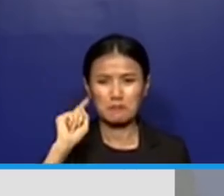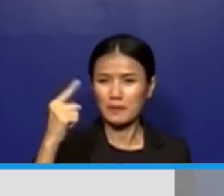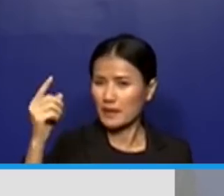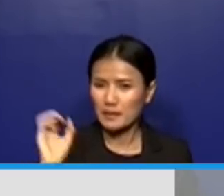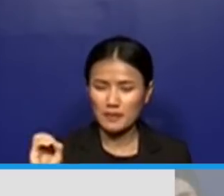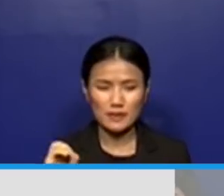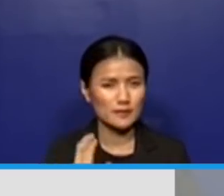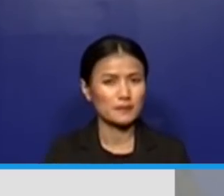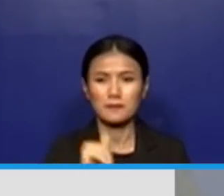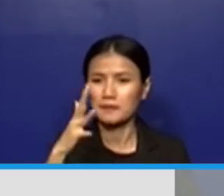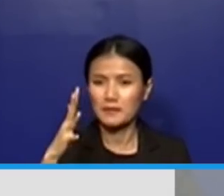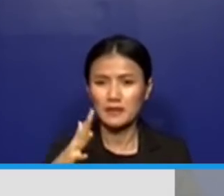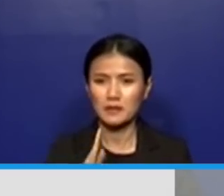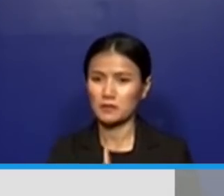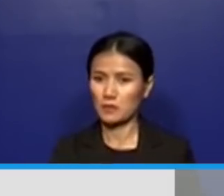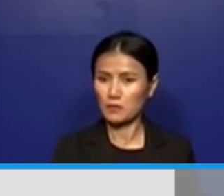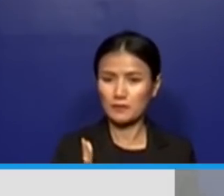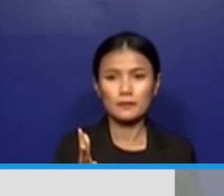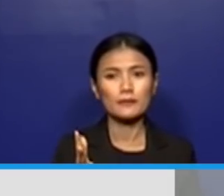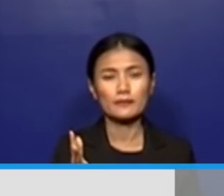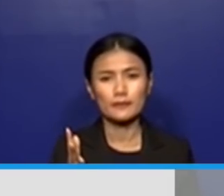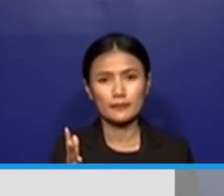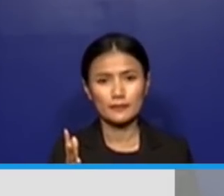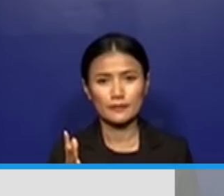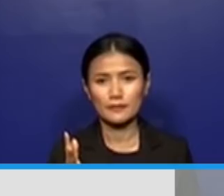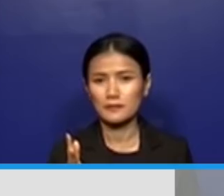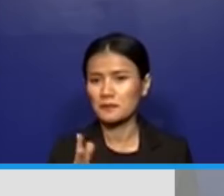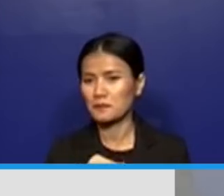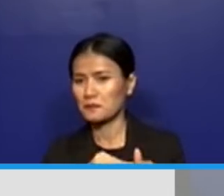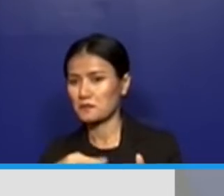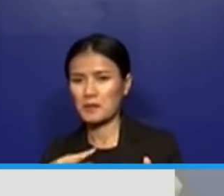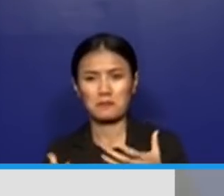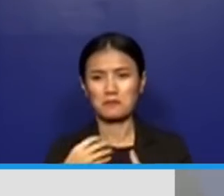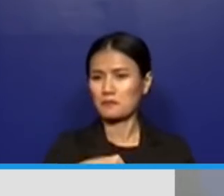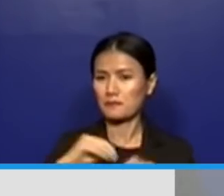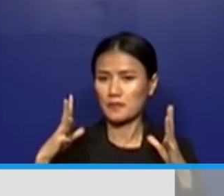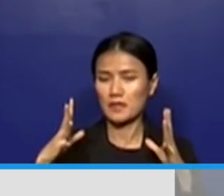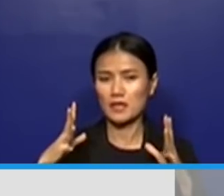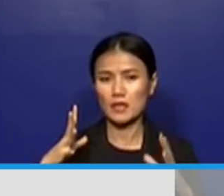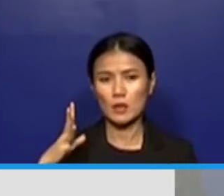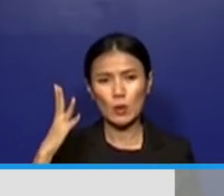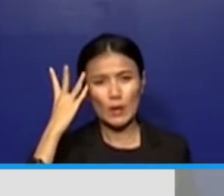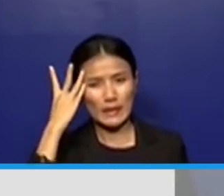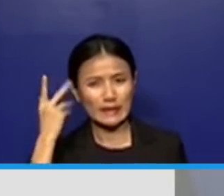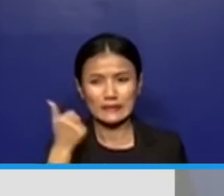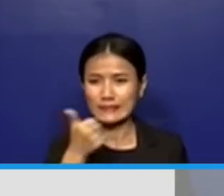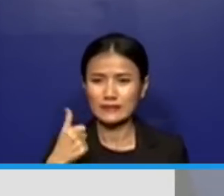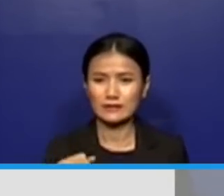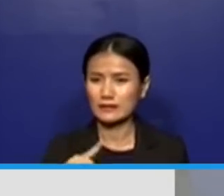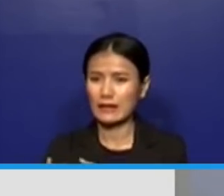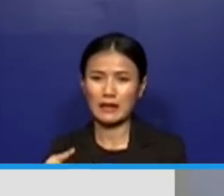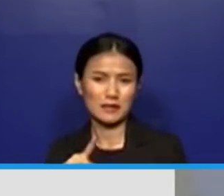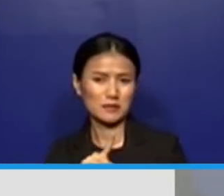ความสามารถไร้คุณธรรมจริยธรรมไร้ภาวะผู้นำไร้จิตสำนึกและความรับผิดช